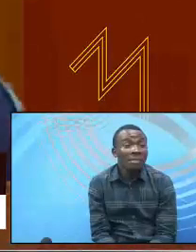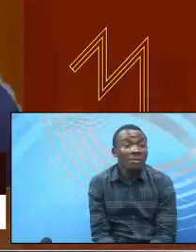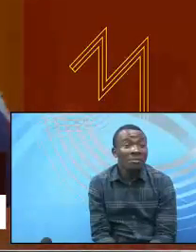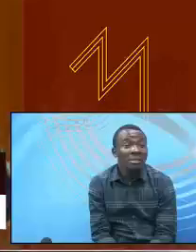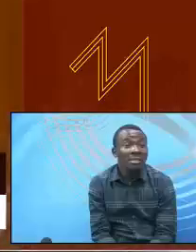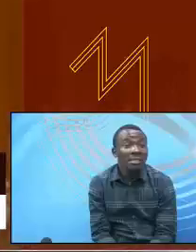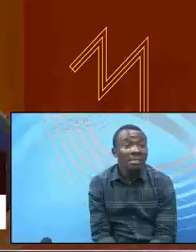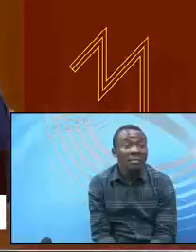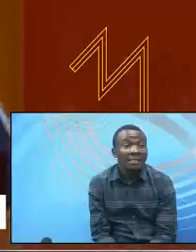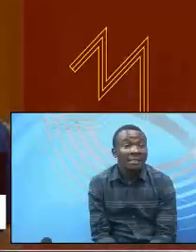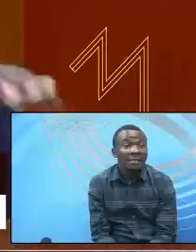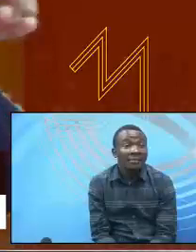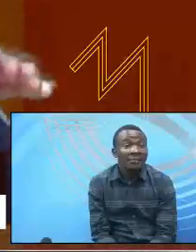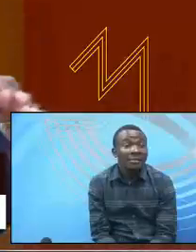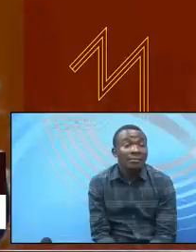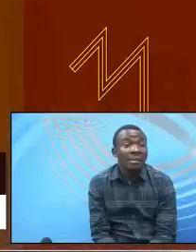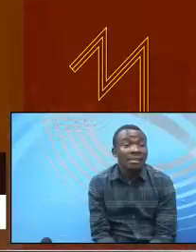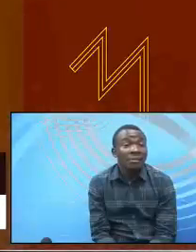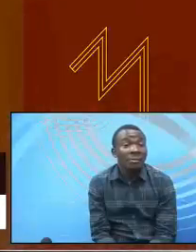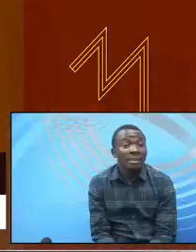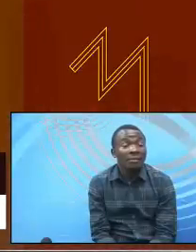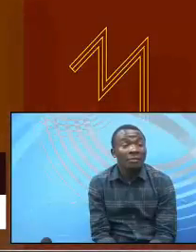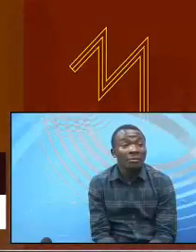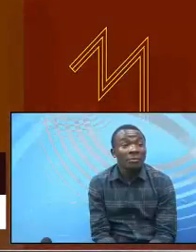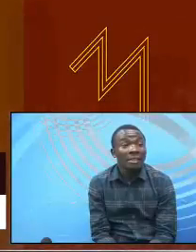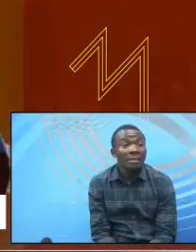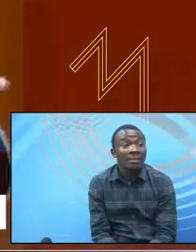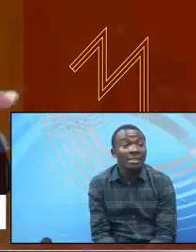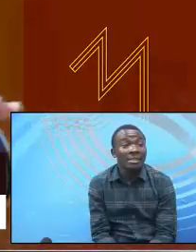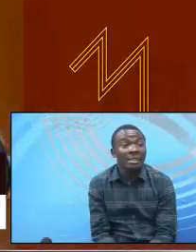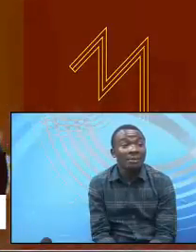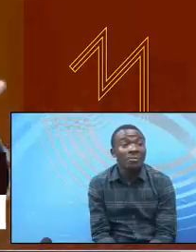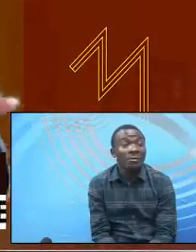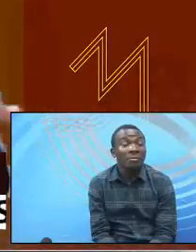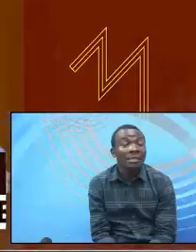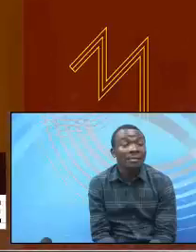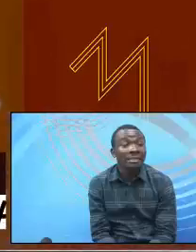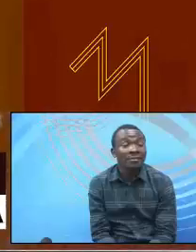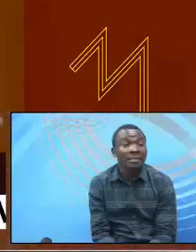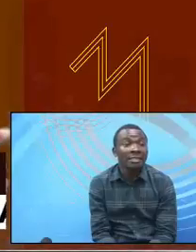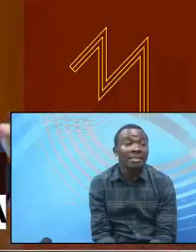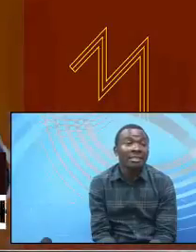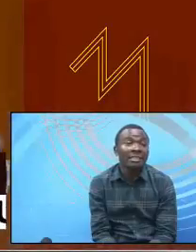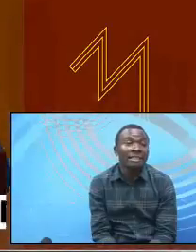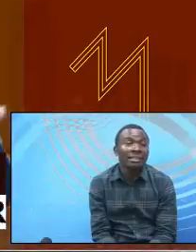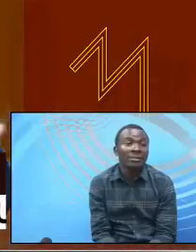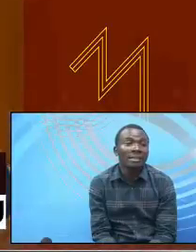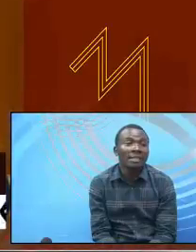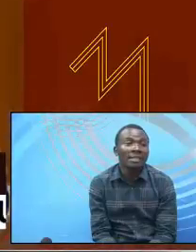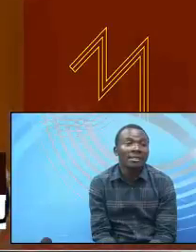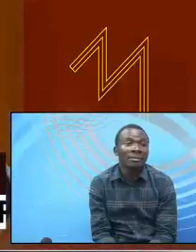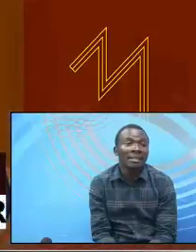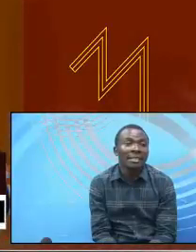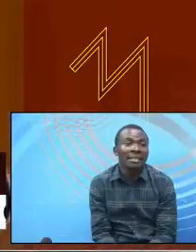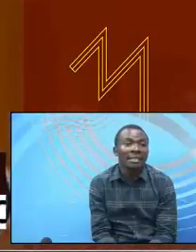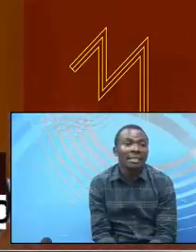2000 gukomeza twagiye tubona abafite ubumuga bari kugenda buhoro buhoro bajya muri serivisi zo